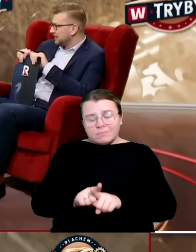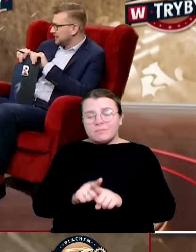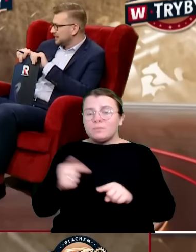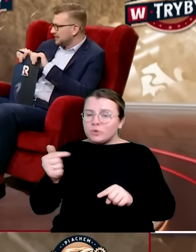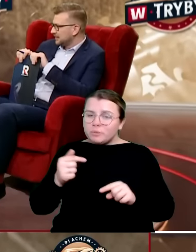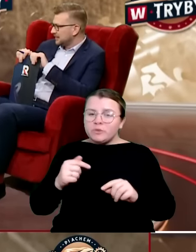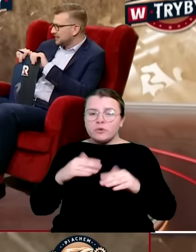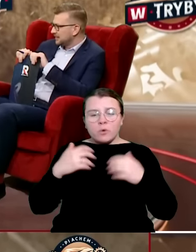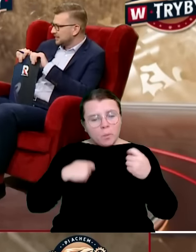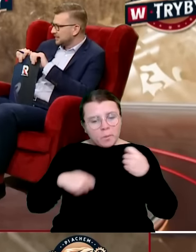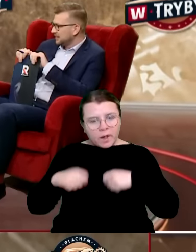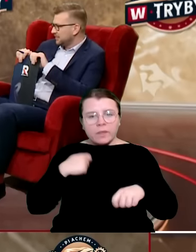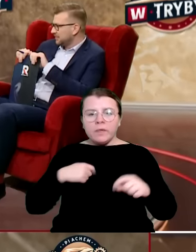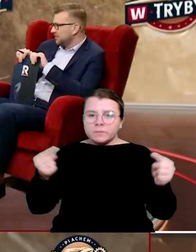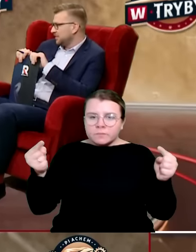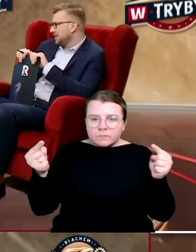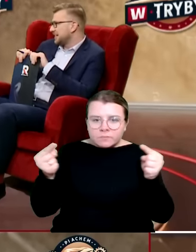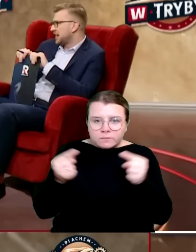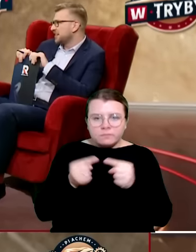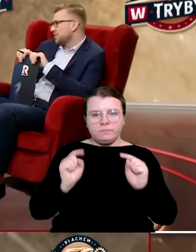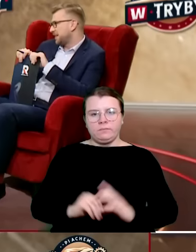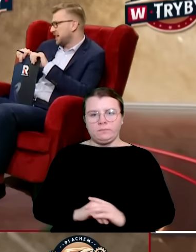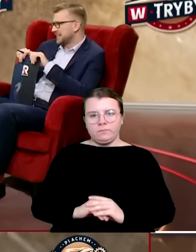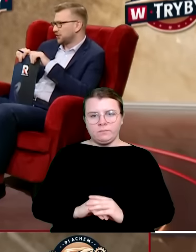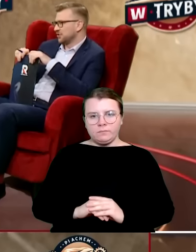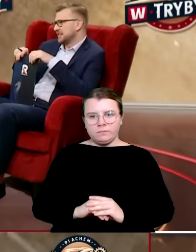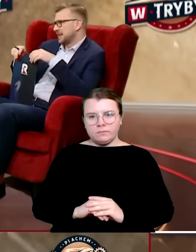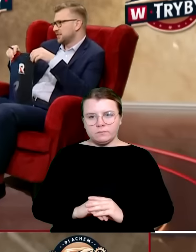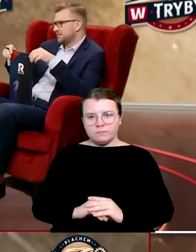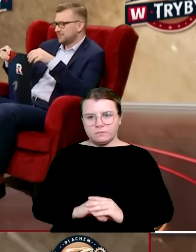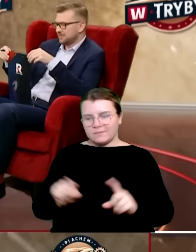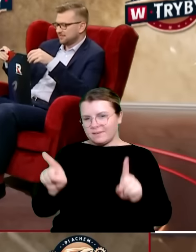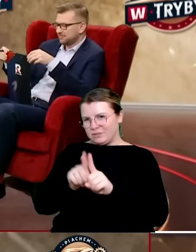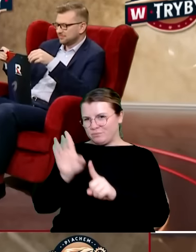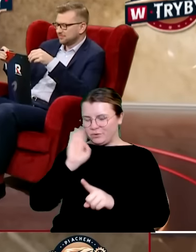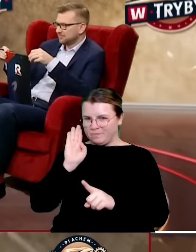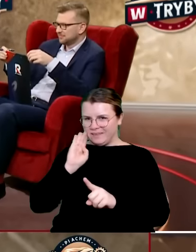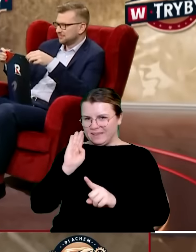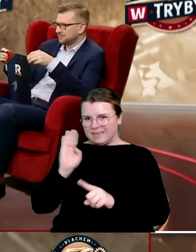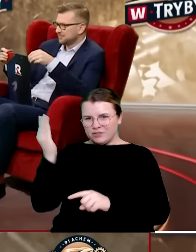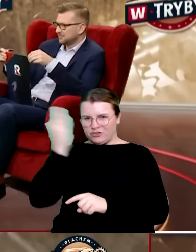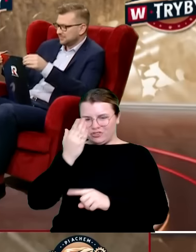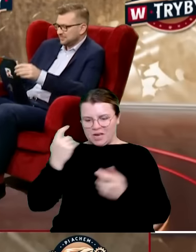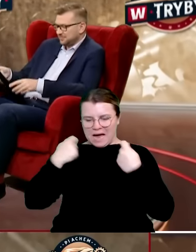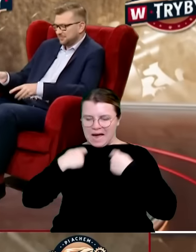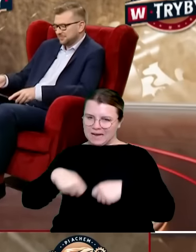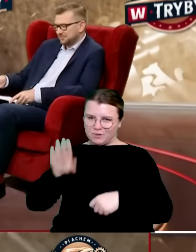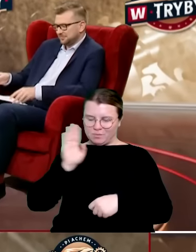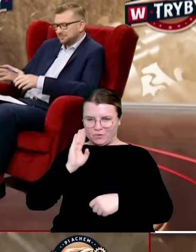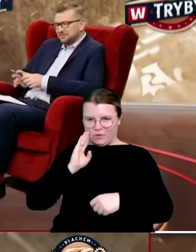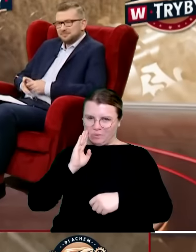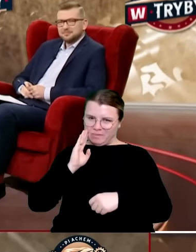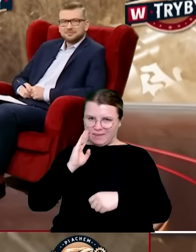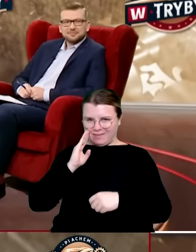naprawdę można się ubrać wszędzie. Nie, na czarno, komu... prawie jak zakonnica. No. Można się ubrać w co pani